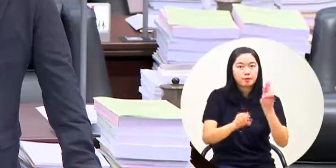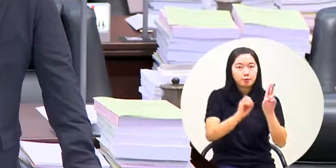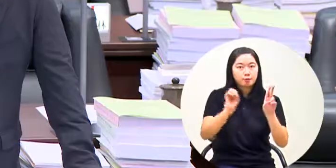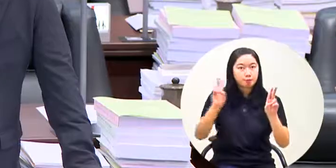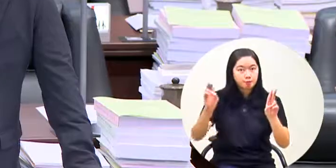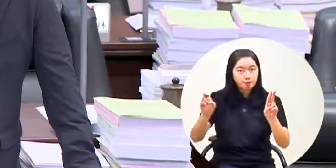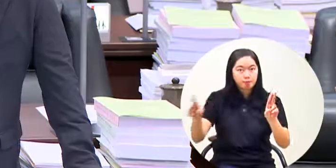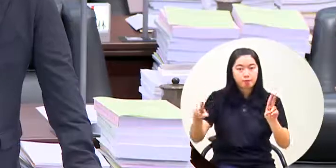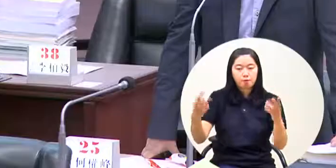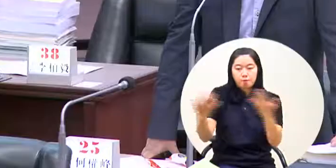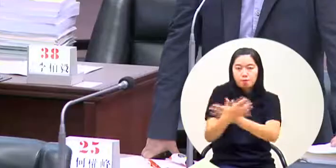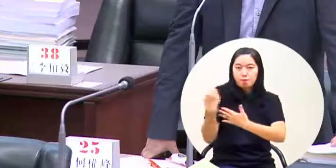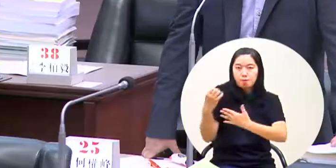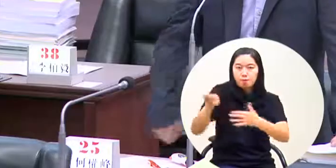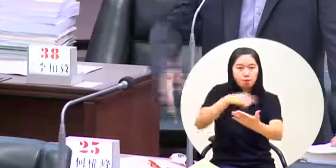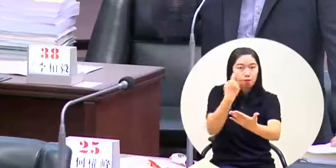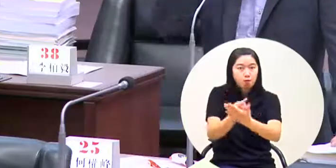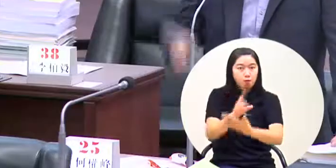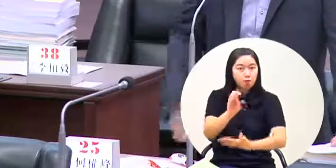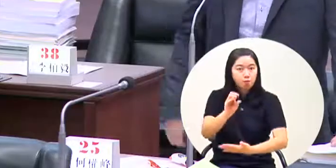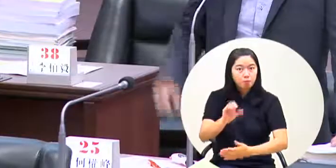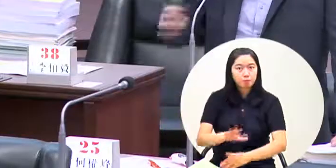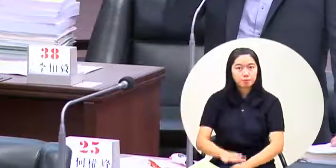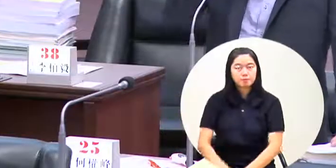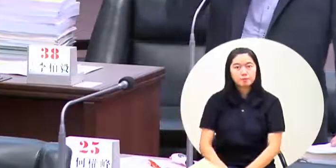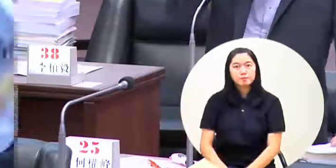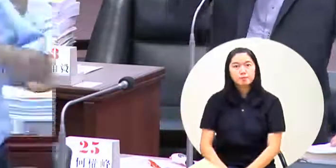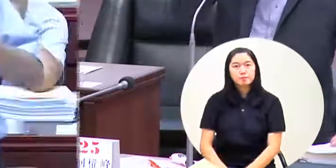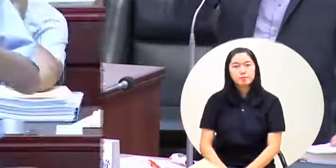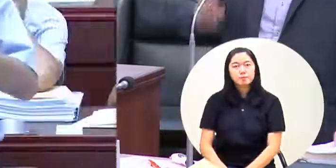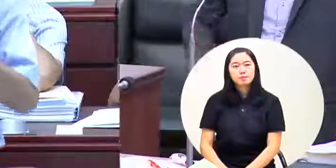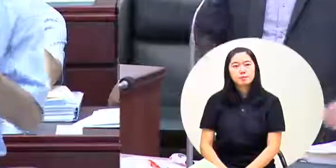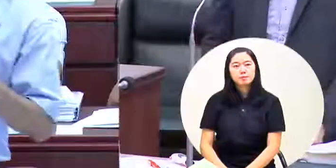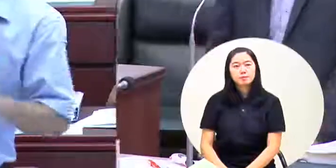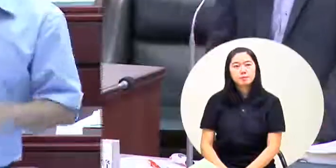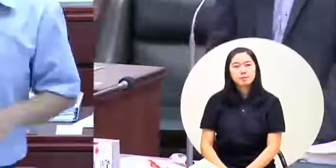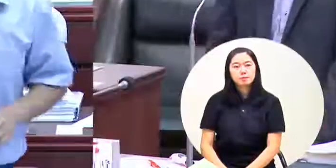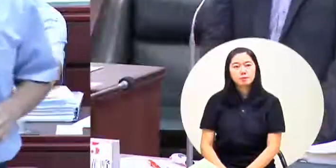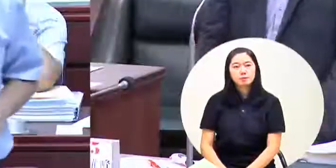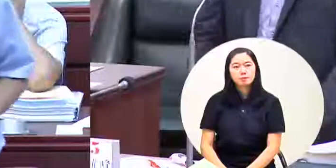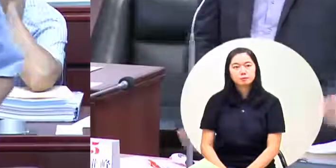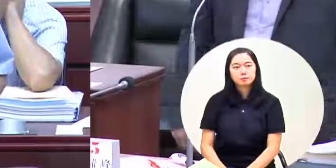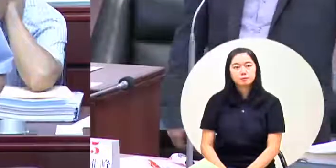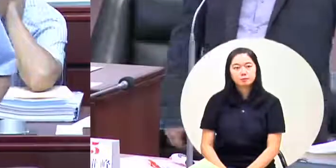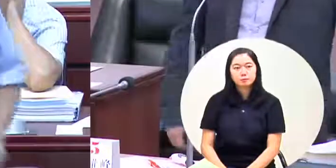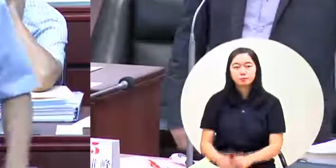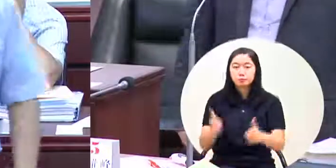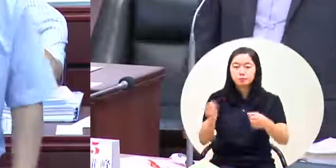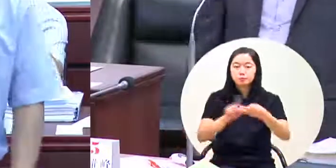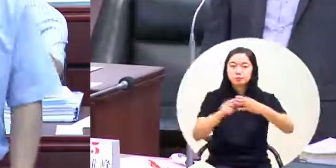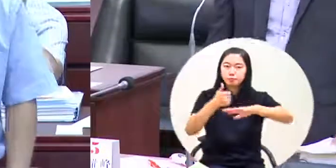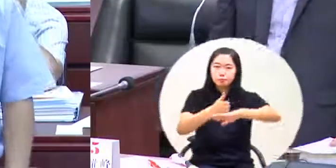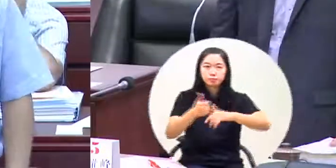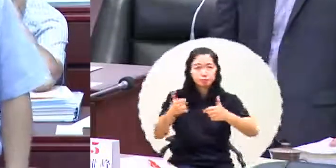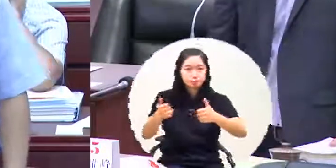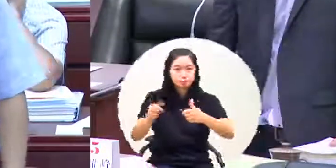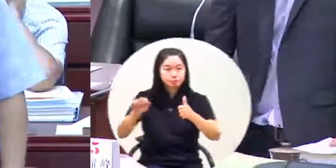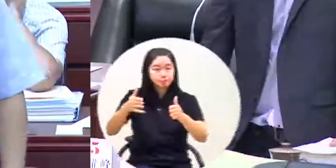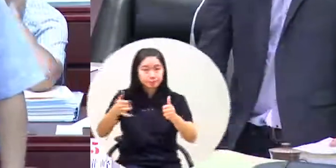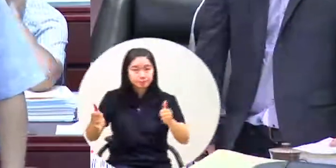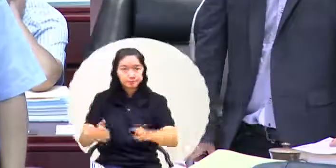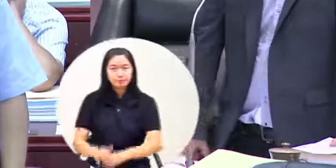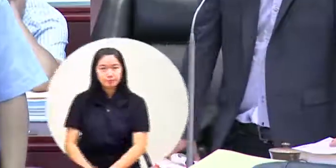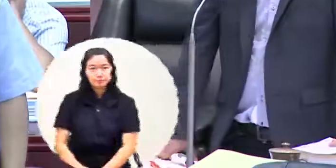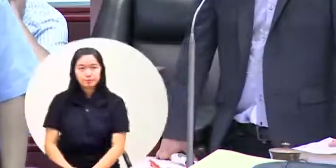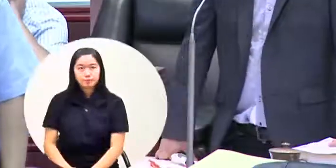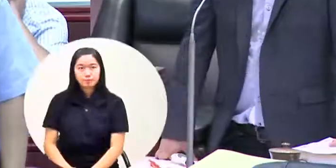换所有的二行程机车？来，局长请说明。 局长答复。 谢谢主席，谢谢议员哈。这一